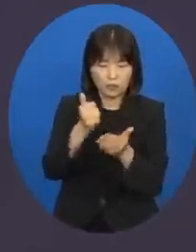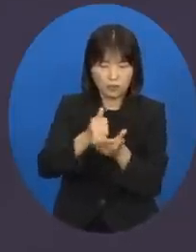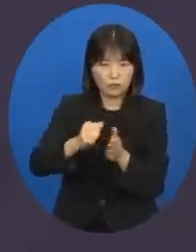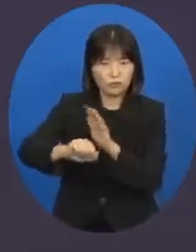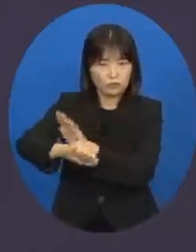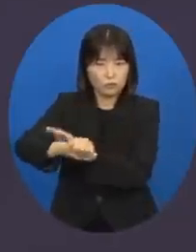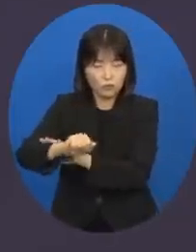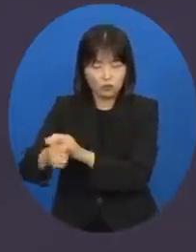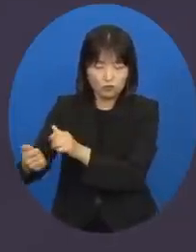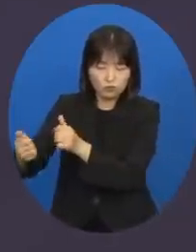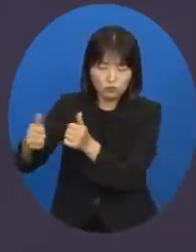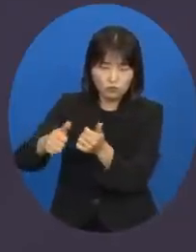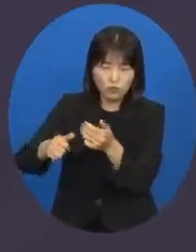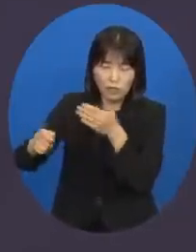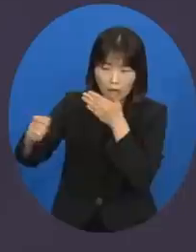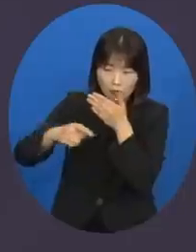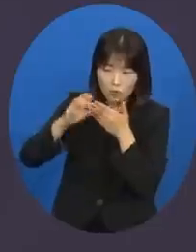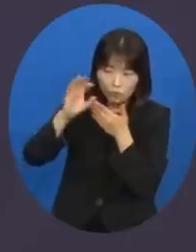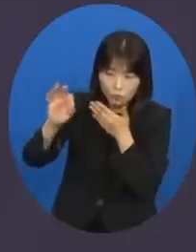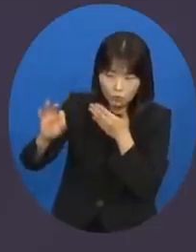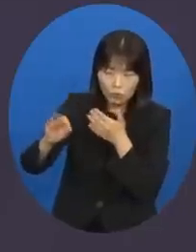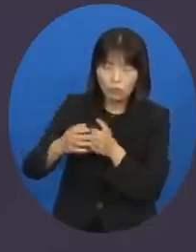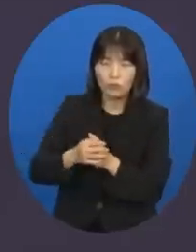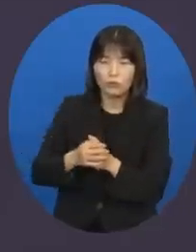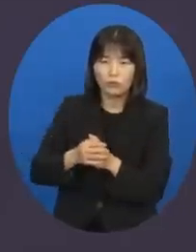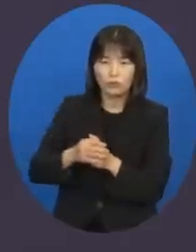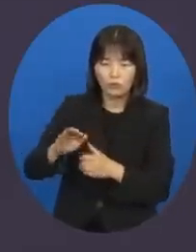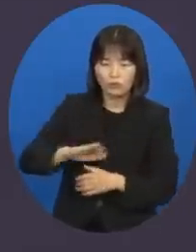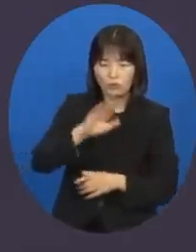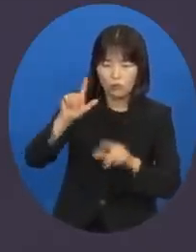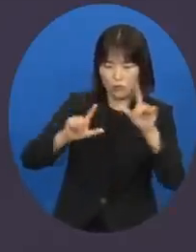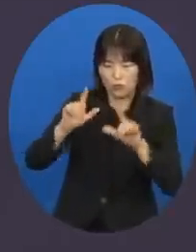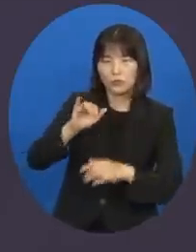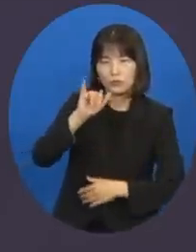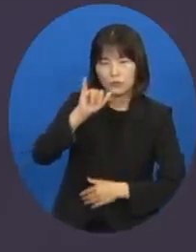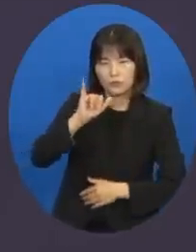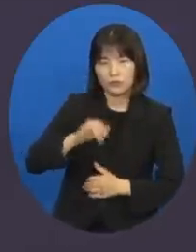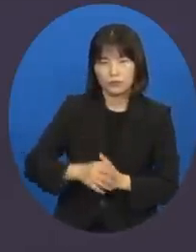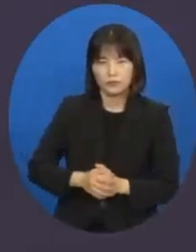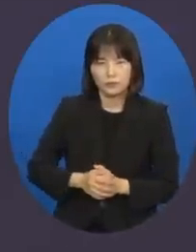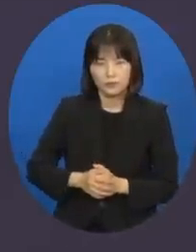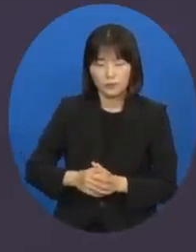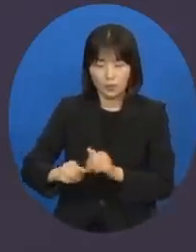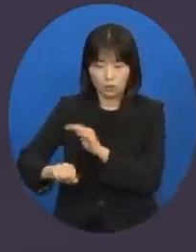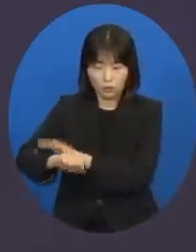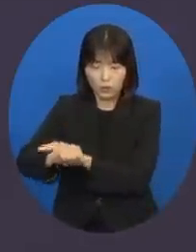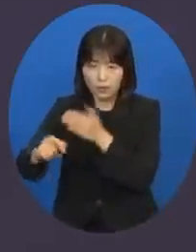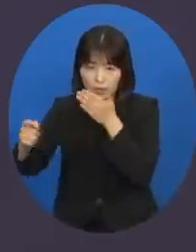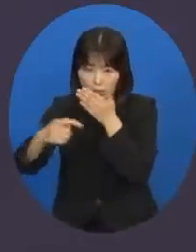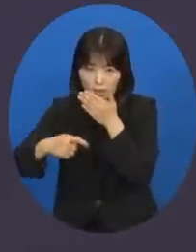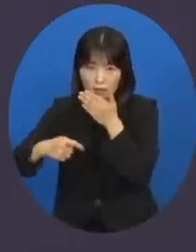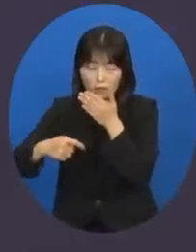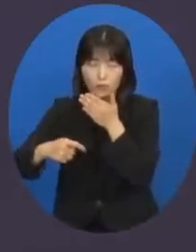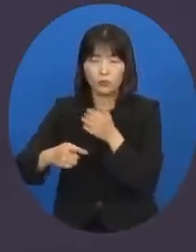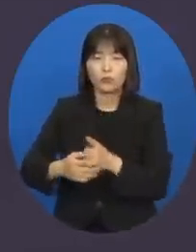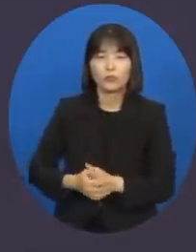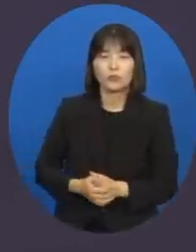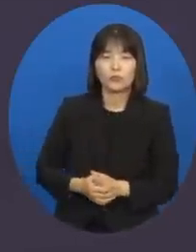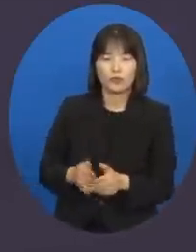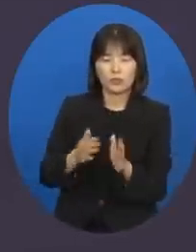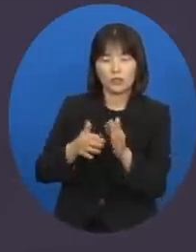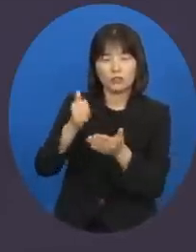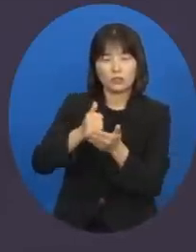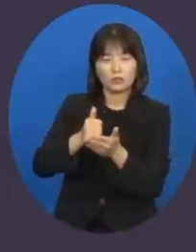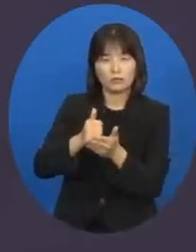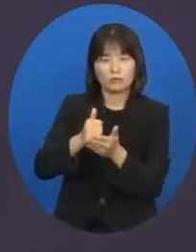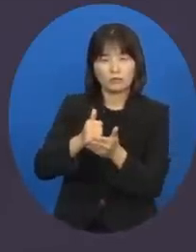강도를 보면서 또한 우리의 모습을 발견하게 돼요. 분명 이 예수님의 우편에 있던 자도 예수님을 부인했습니다.